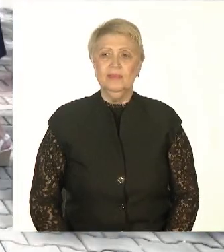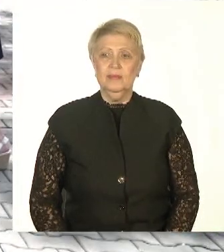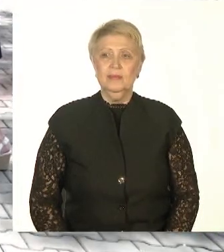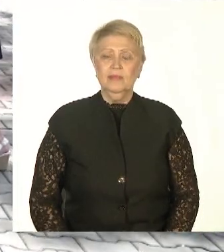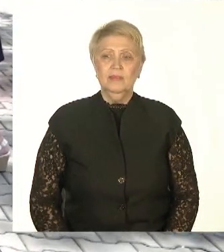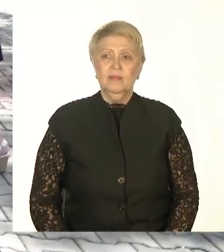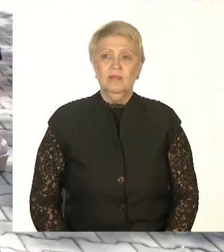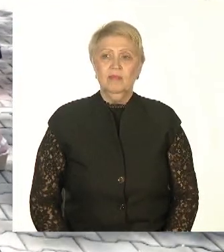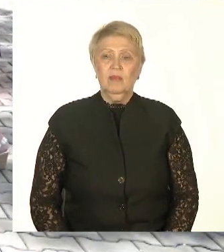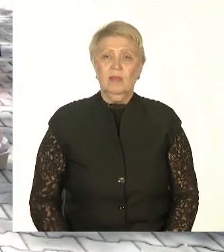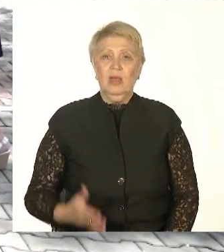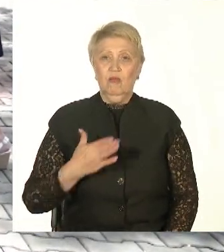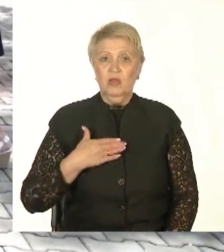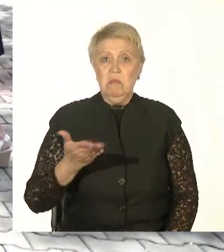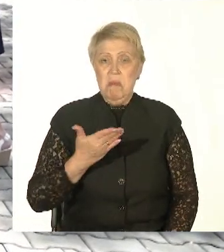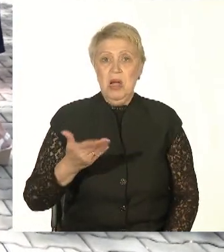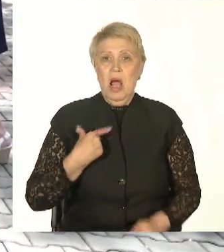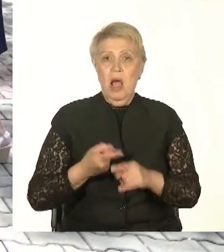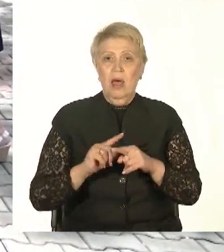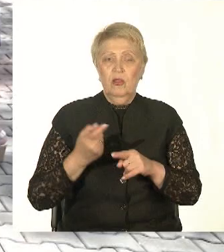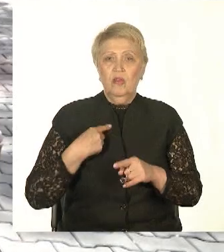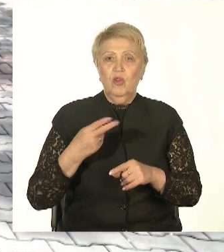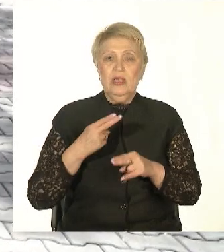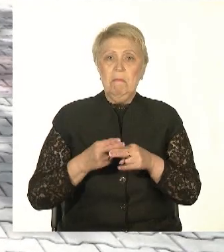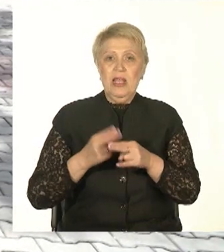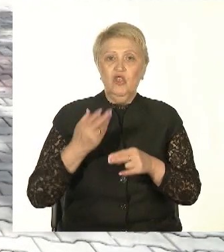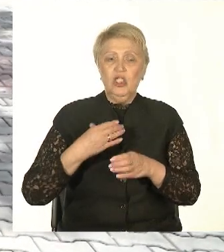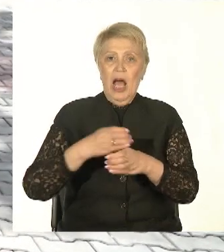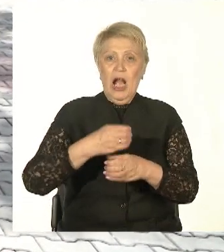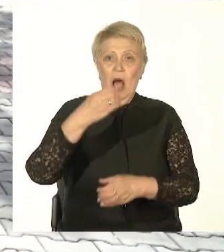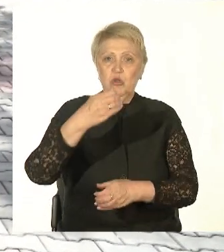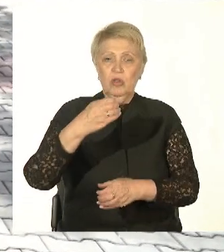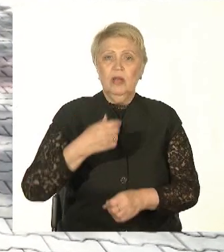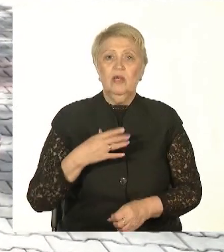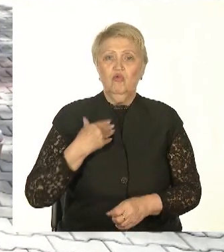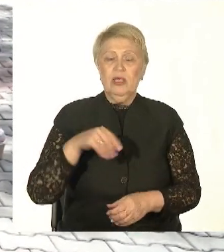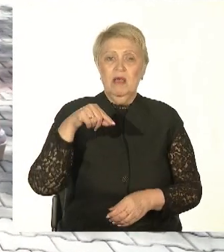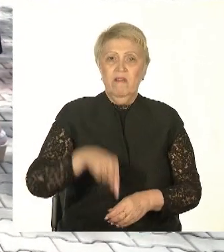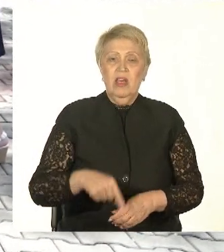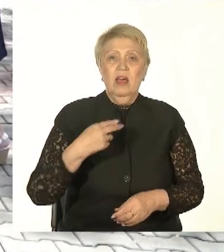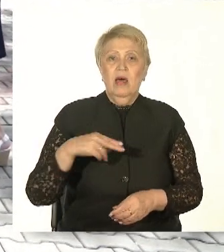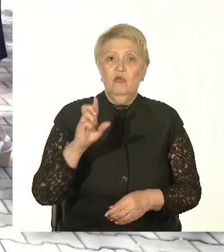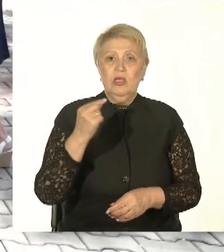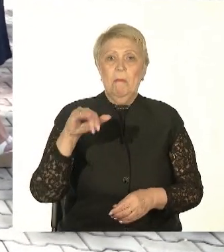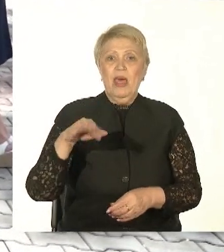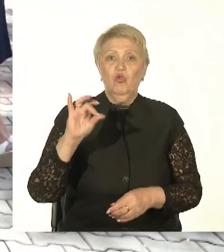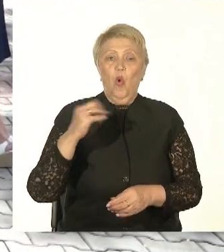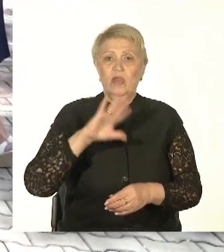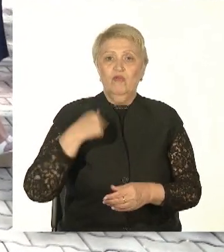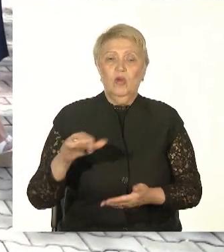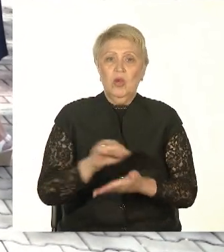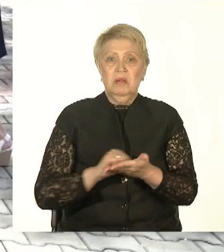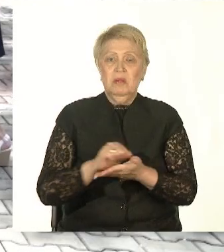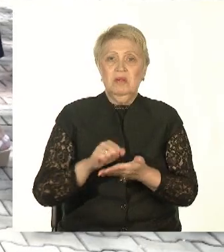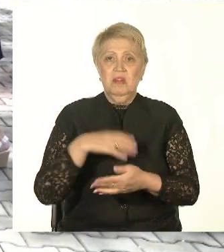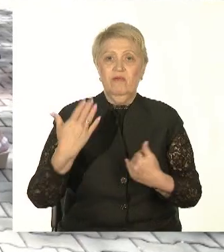И мы это послание в такую металлическую капсулу заложили и в бетон погрузили в этот камень. Вот.